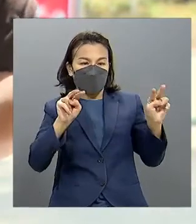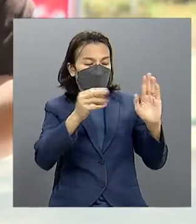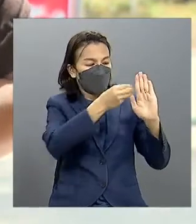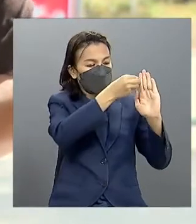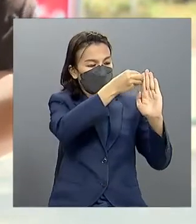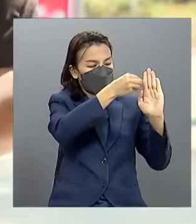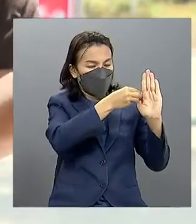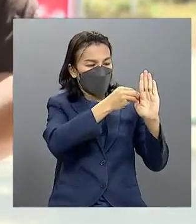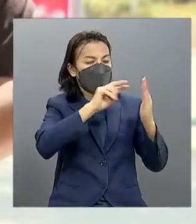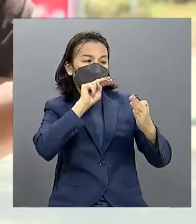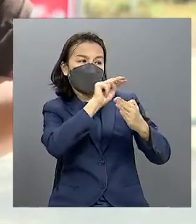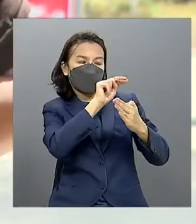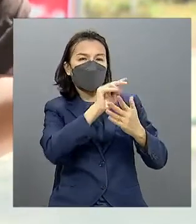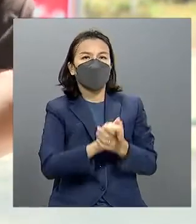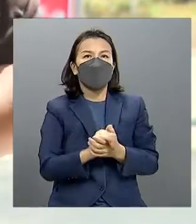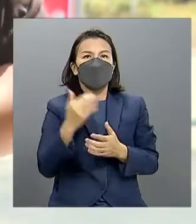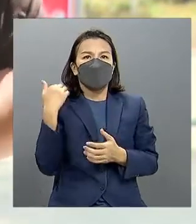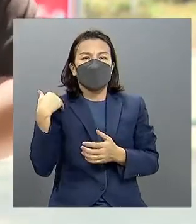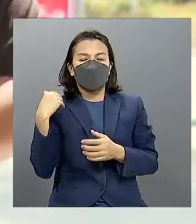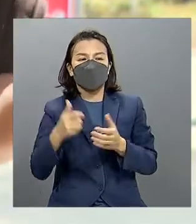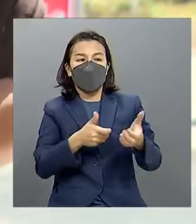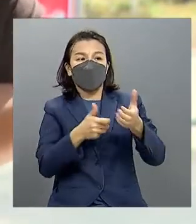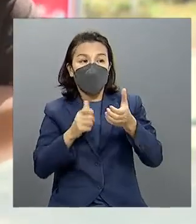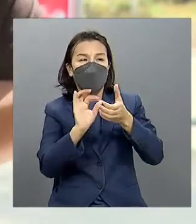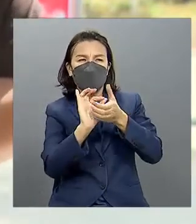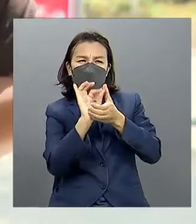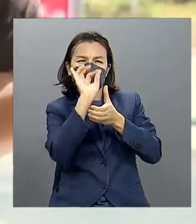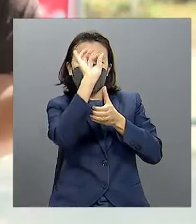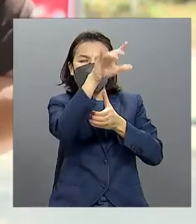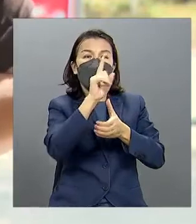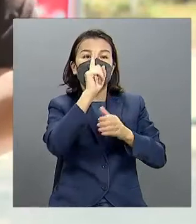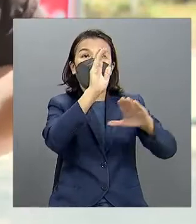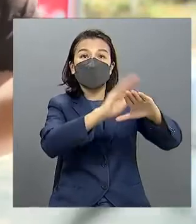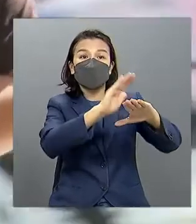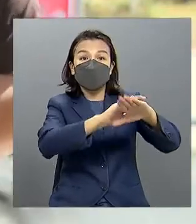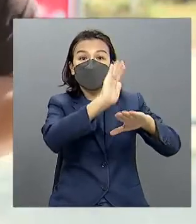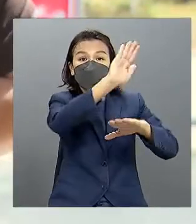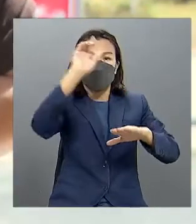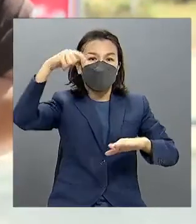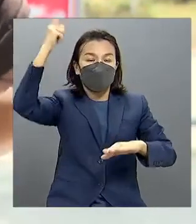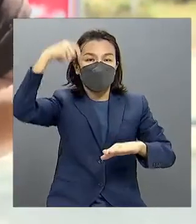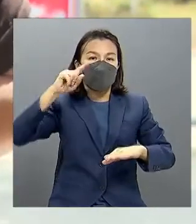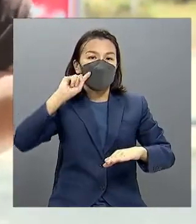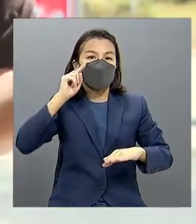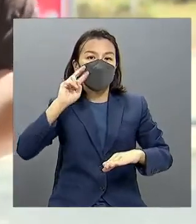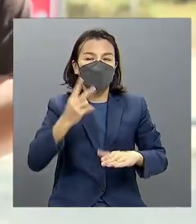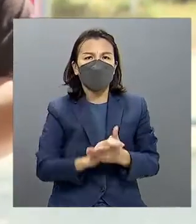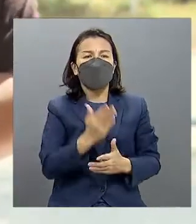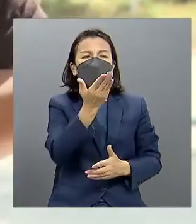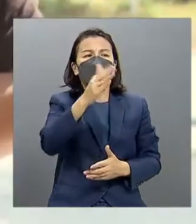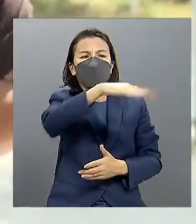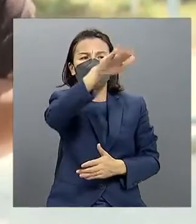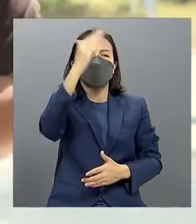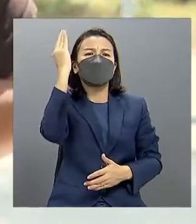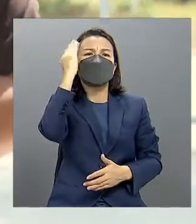การยิงกระสุนควันแจ้งเตือนไปยังฝั่งตรงข้ามจำนวน 2นัดครับเพื่อให้ทั้งสองฝ่ายนะครับทราบว่ามี